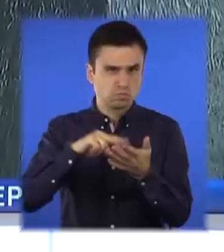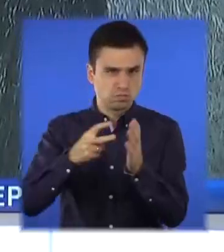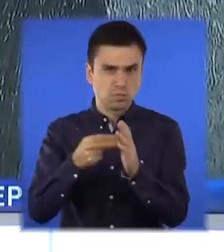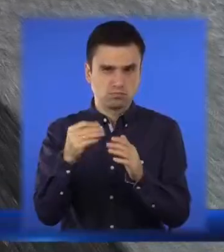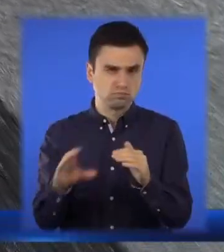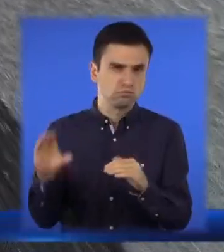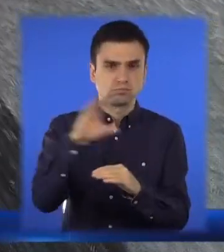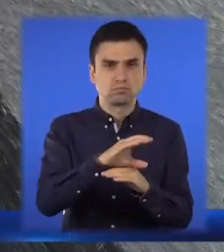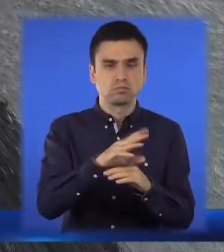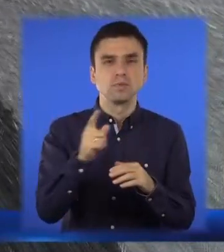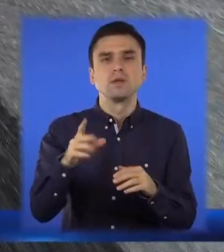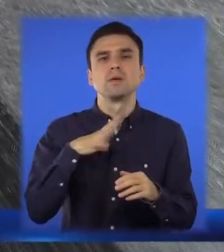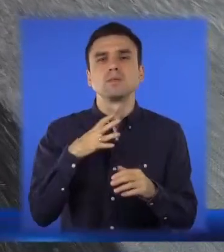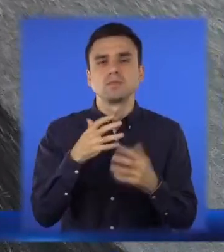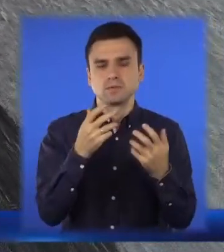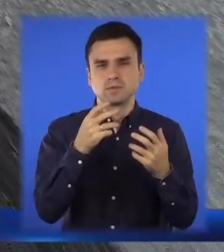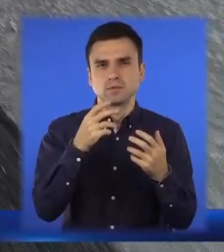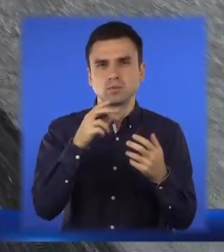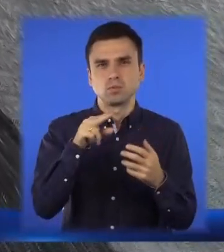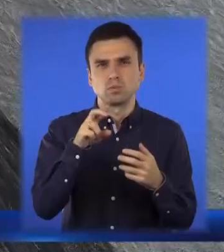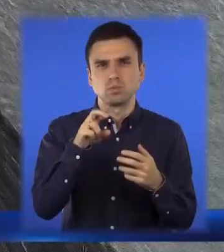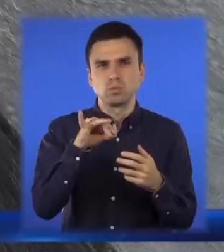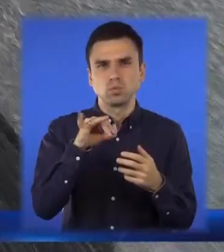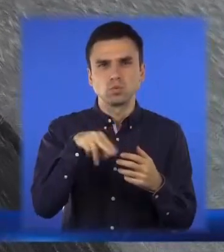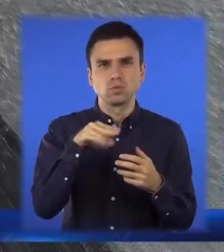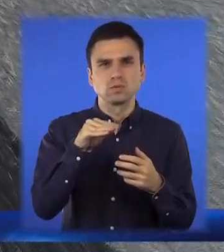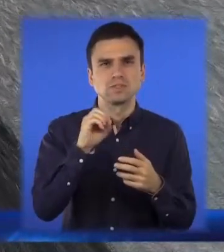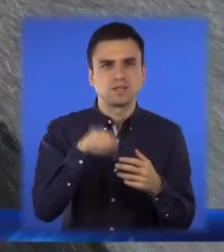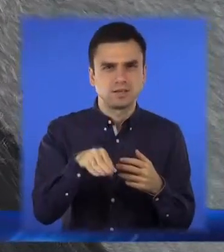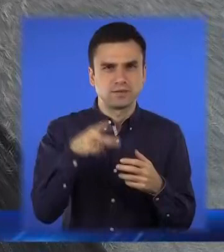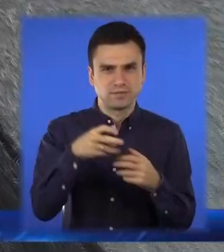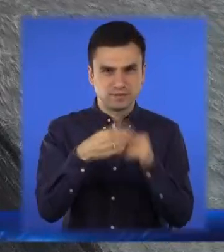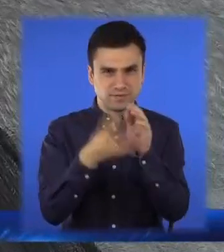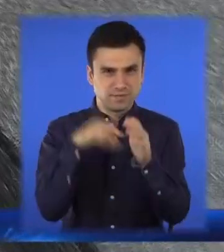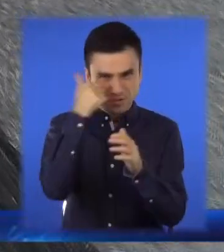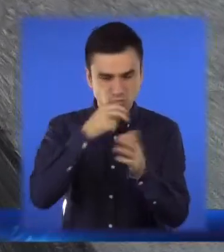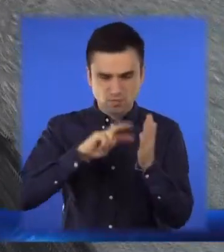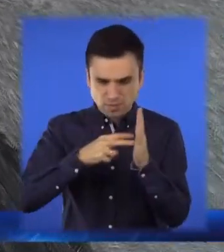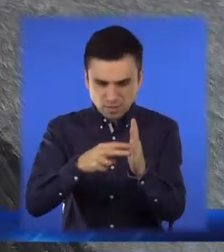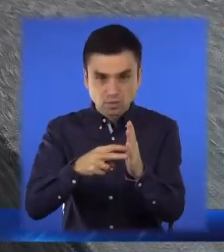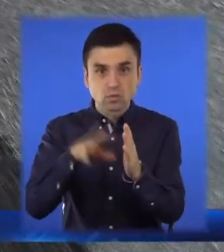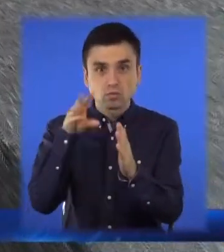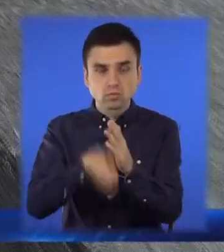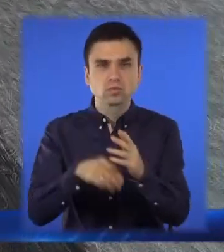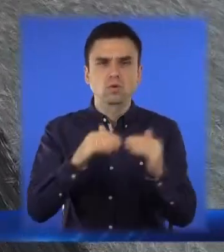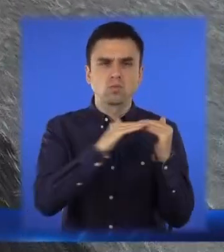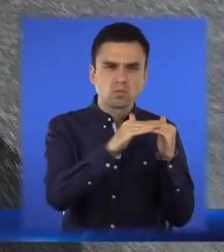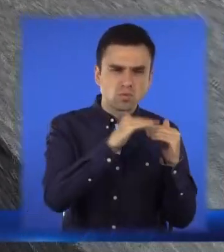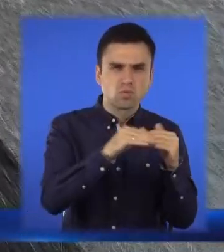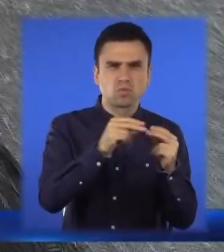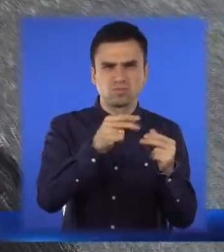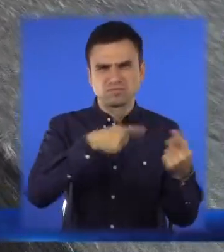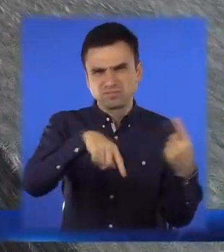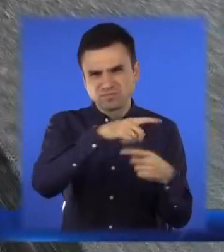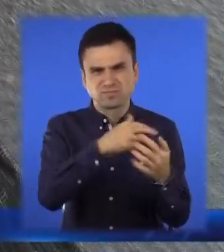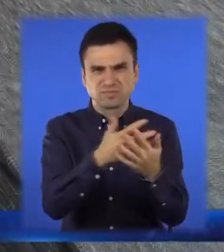запропонованим урядом держбюджетом 2019 на підтримку агропромислового комплексу закладено майже 7 мільярдів гривень. З